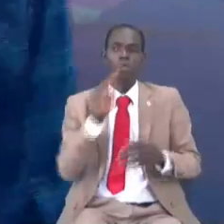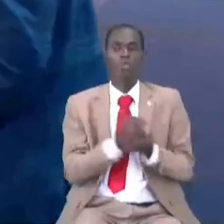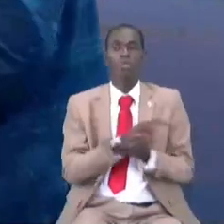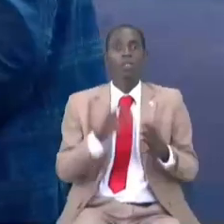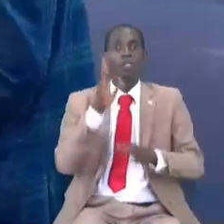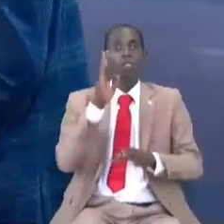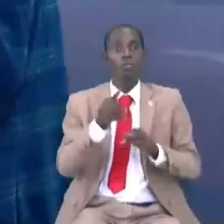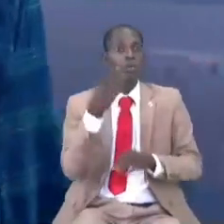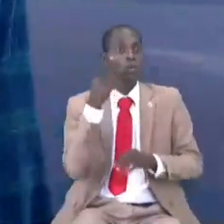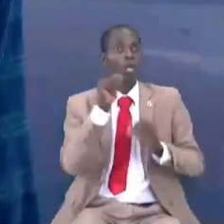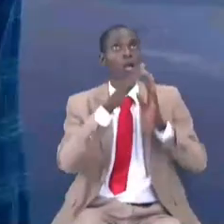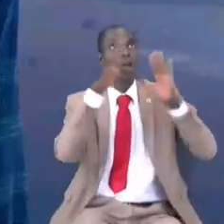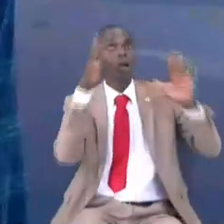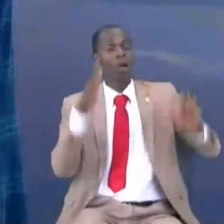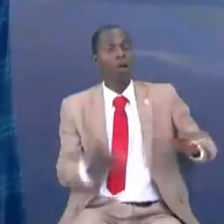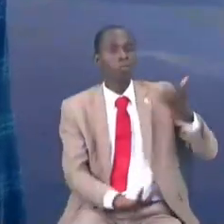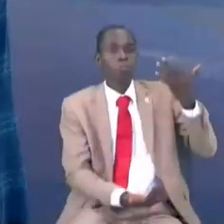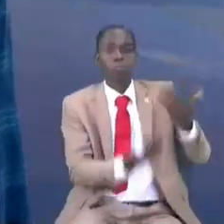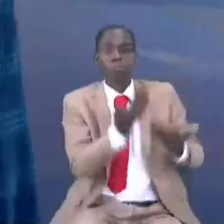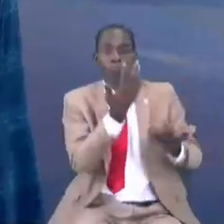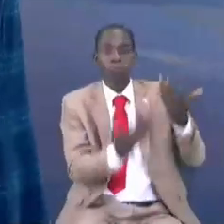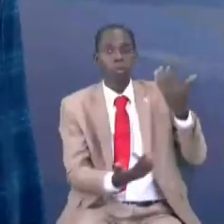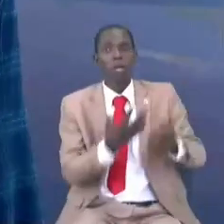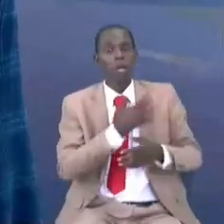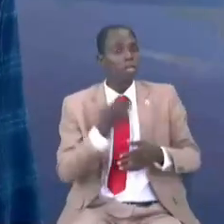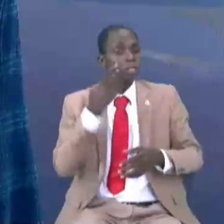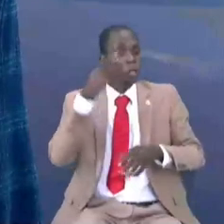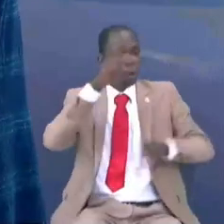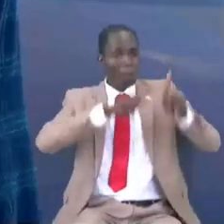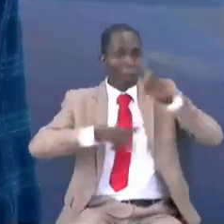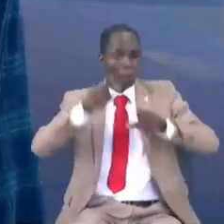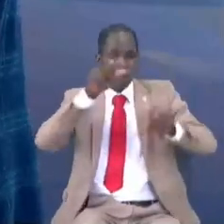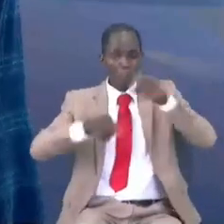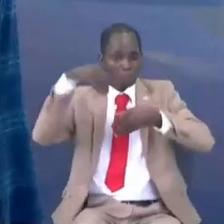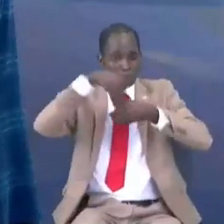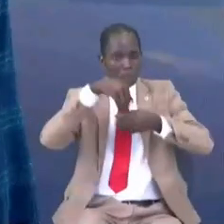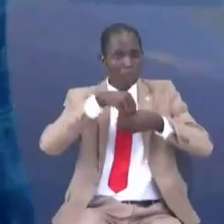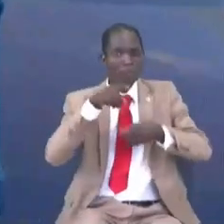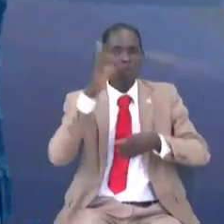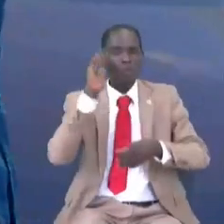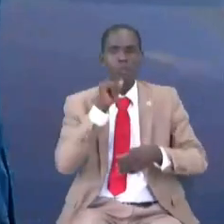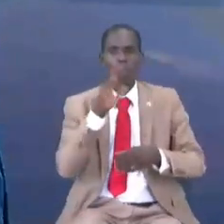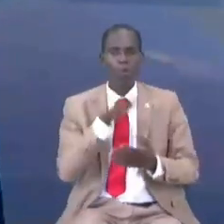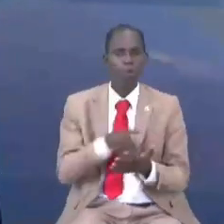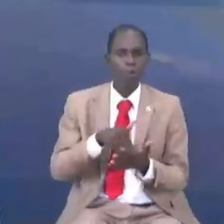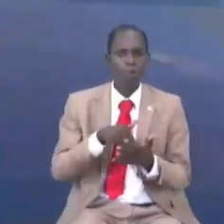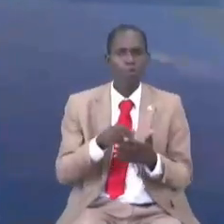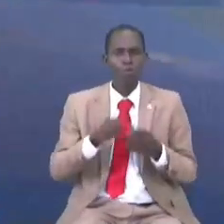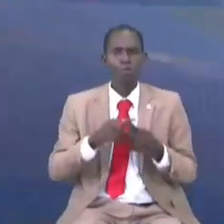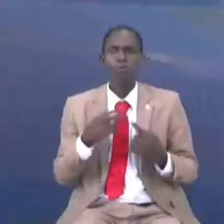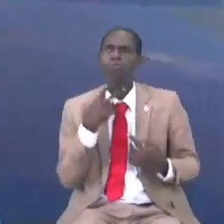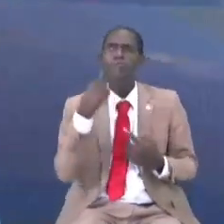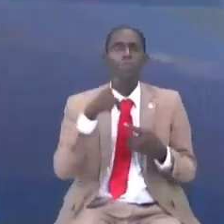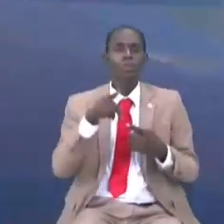avait des gens dans cette maison en feu, vous ne serez pas les tâches. Vous allez crier. Vous allez rassemblez toutes vos forces, tout ce